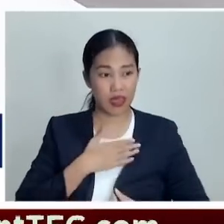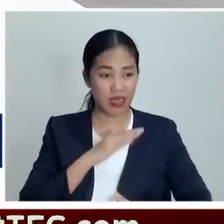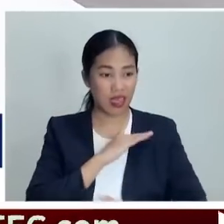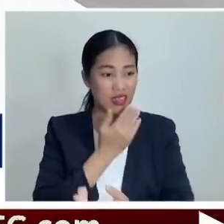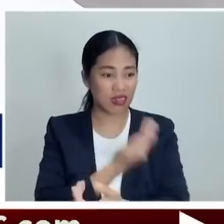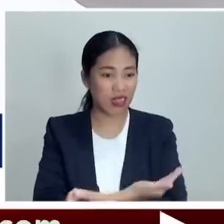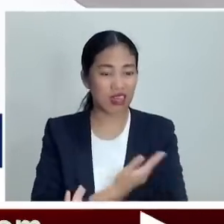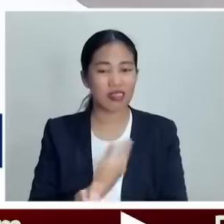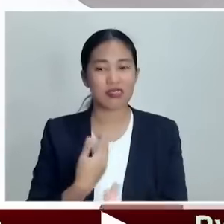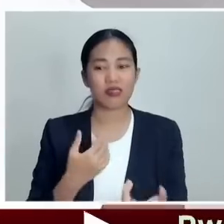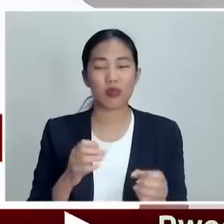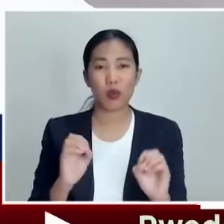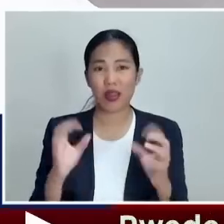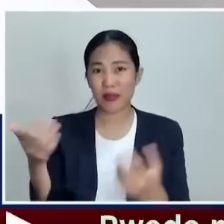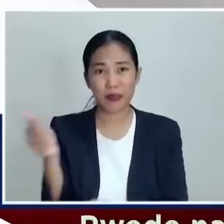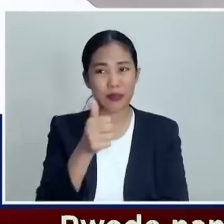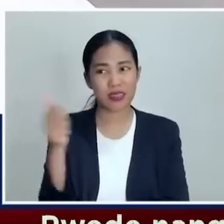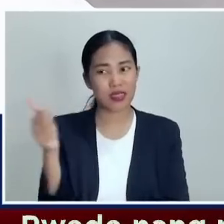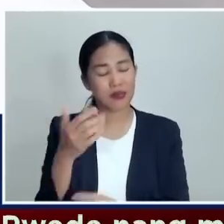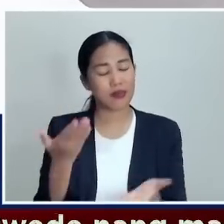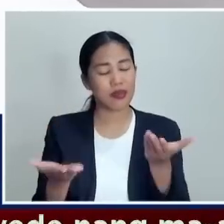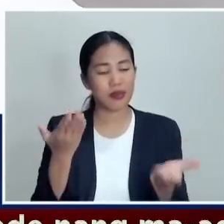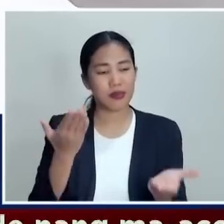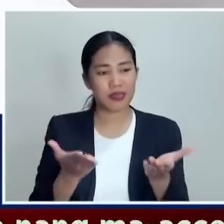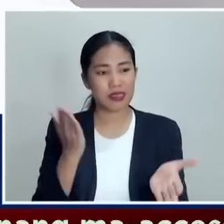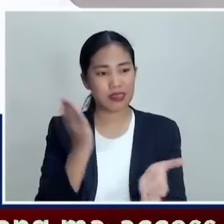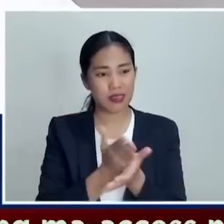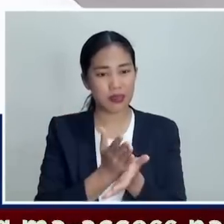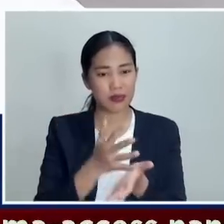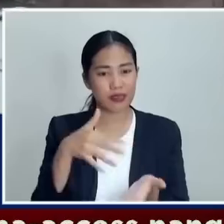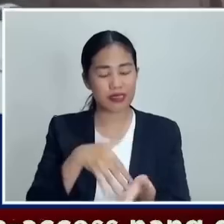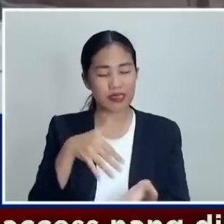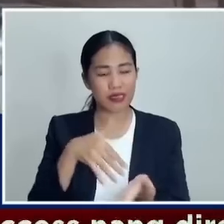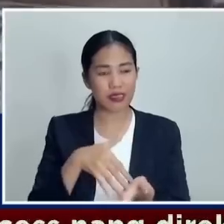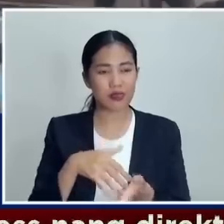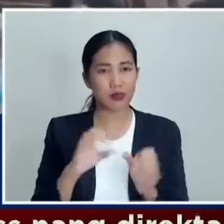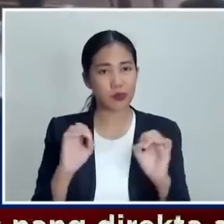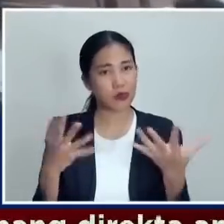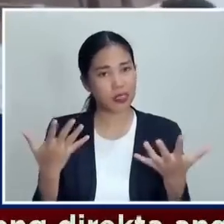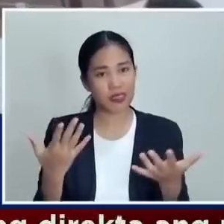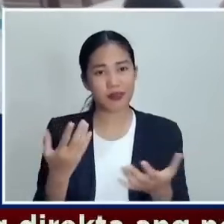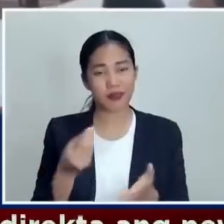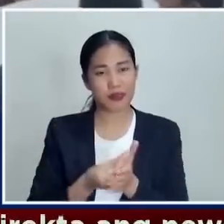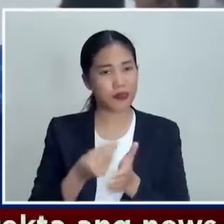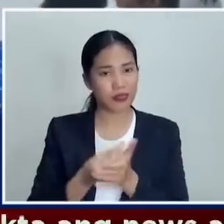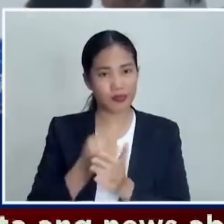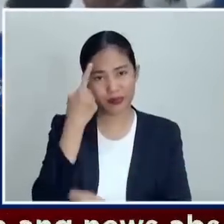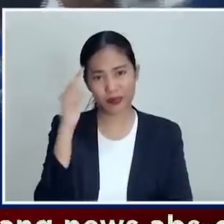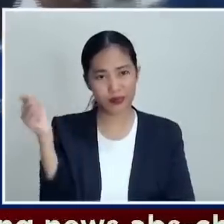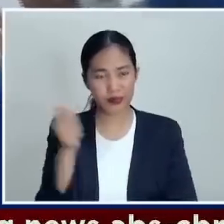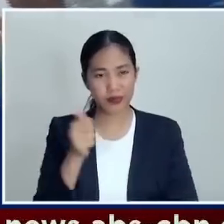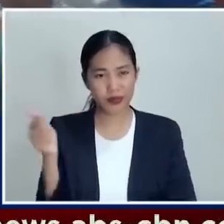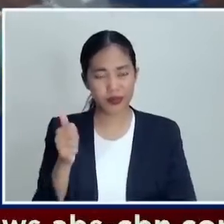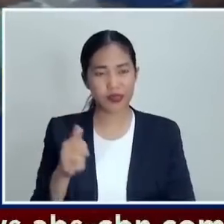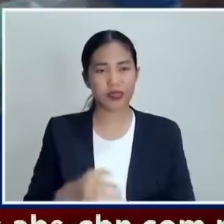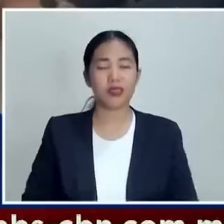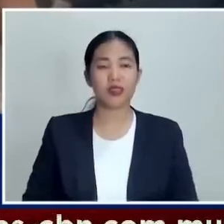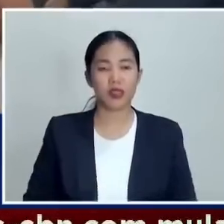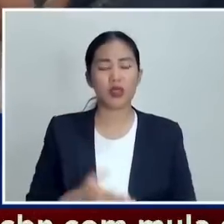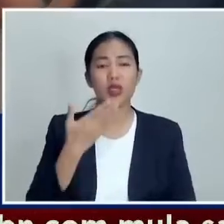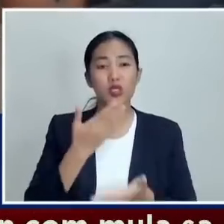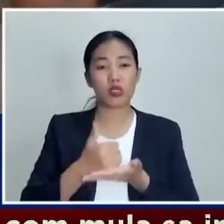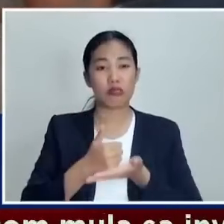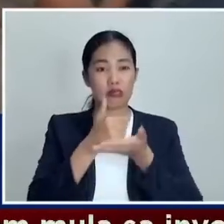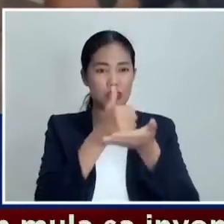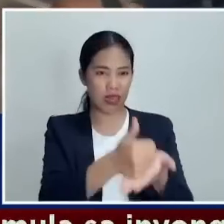kapatigilin din ako sa pagpasok. Dahil wala nang mga pamasahe. Kaya malaking tulong para kay Tatay Nardi at iba pang apektado ng